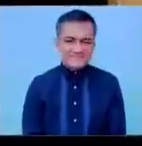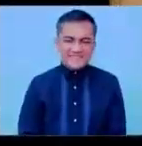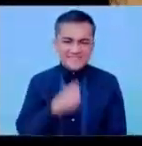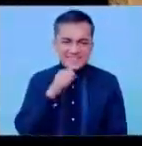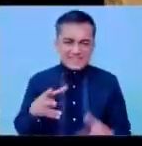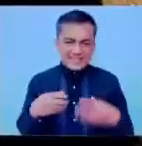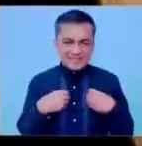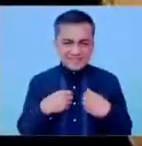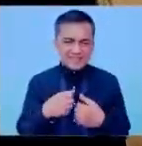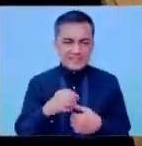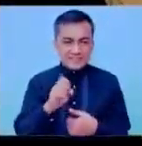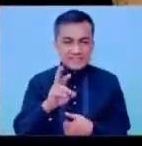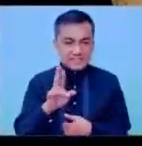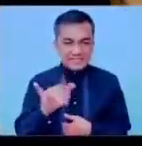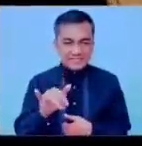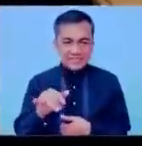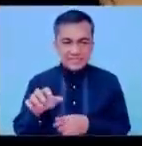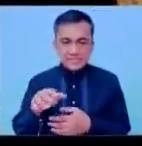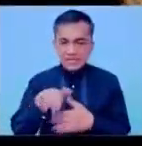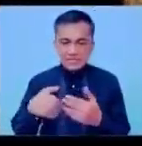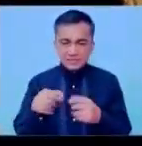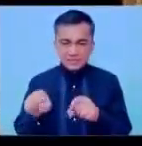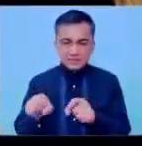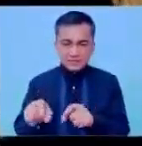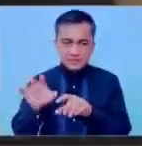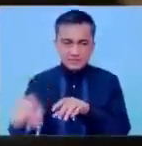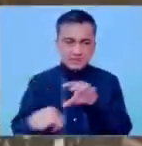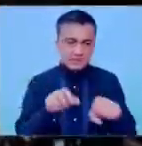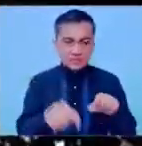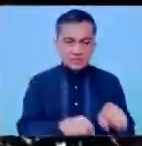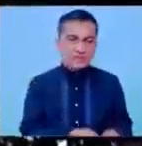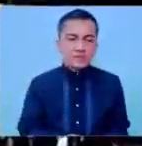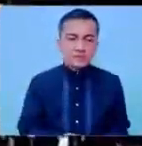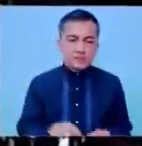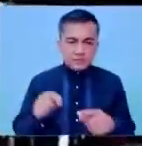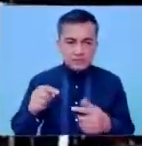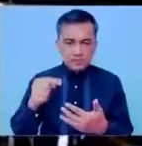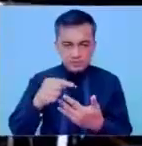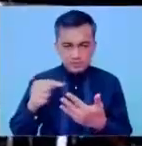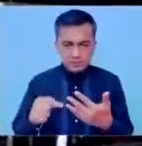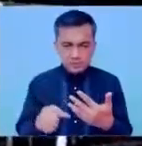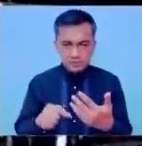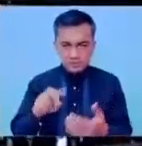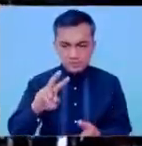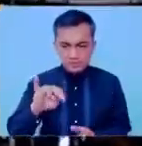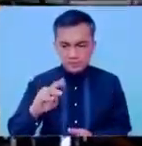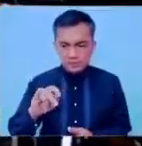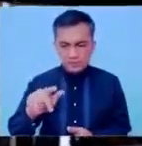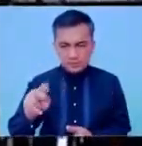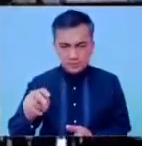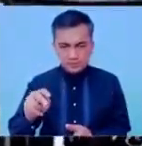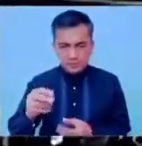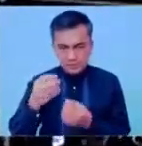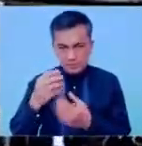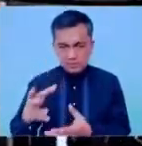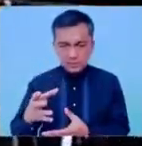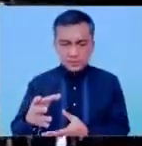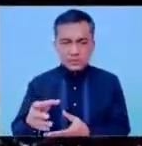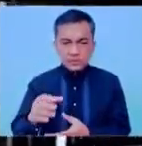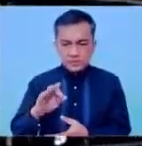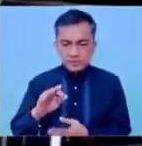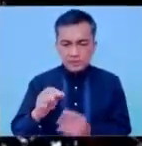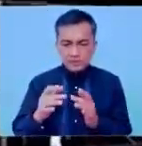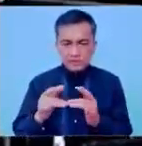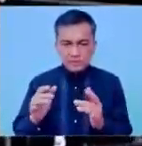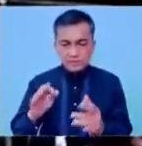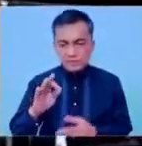kaya kinumpiska ang mga paninda. Meron siyang multiple violation, kaya bibigyan siya ng notice ng FTEB, Fair Trade Enforcement